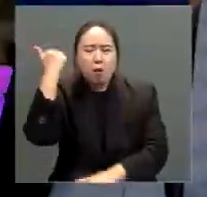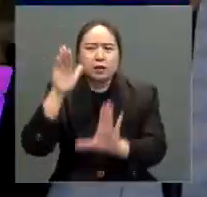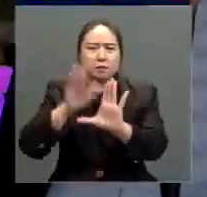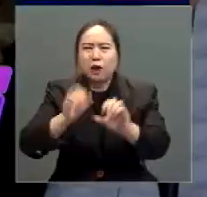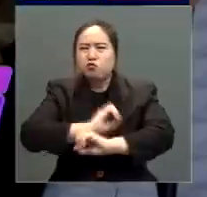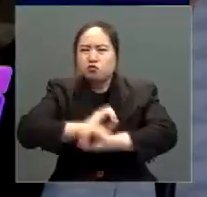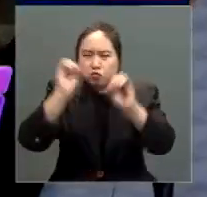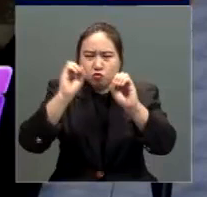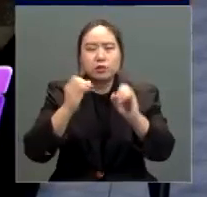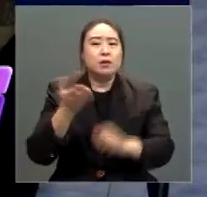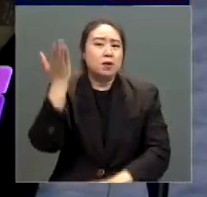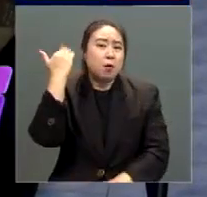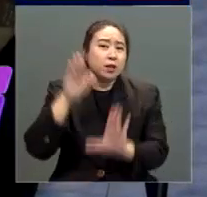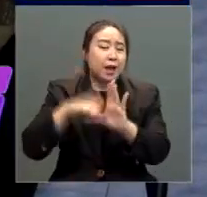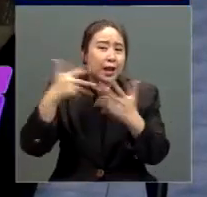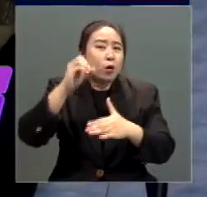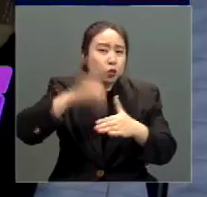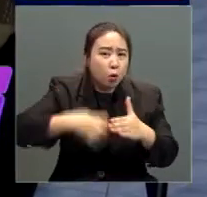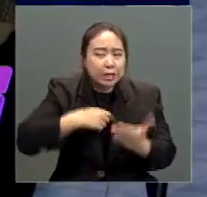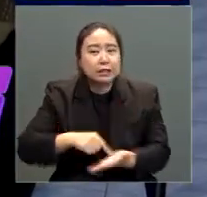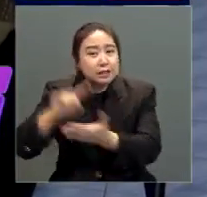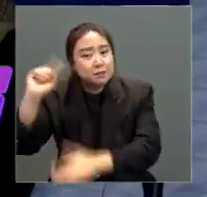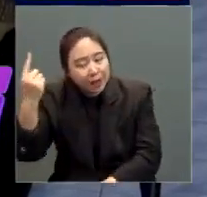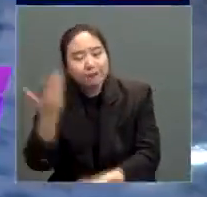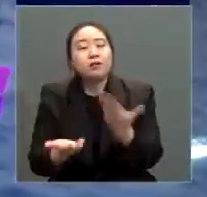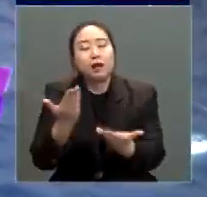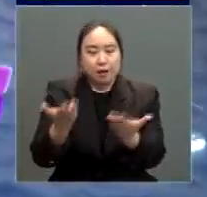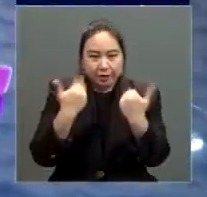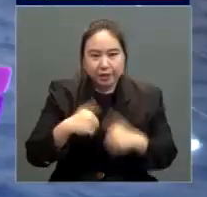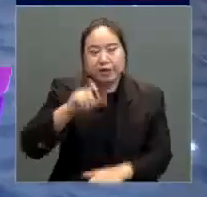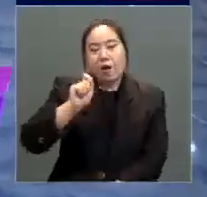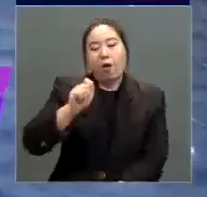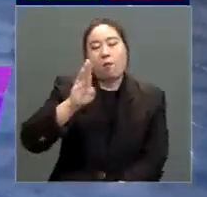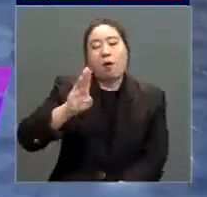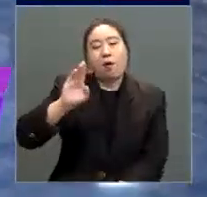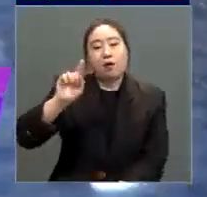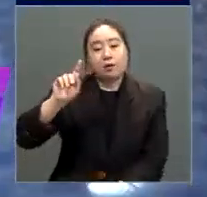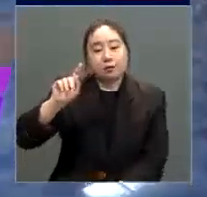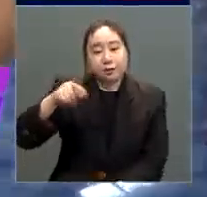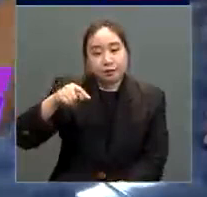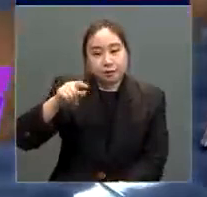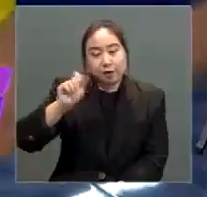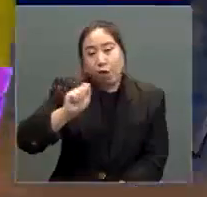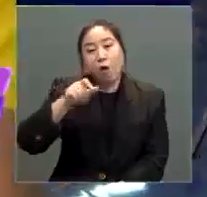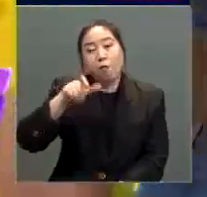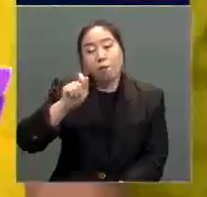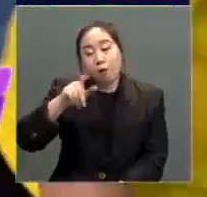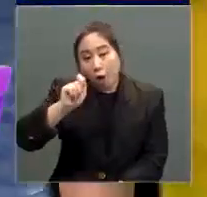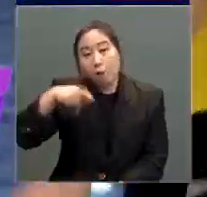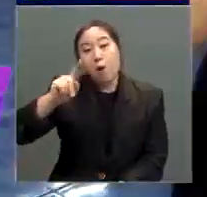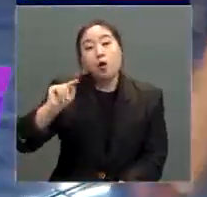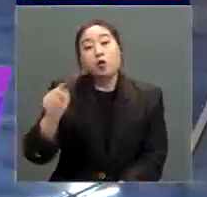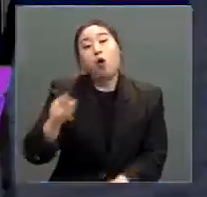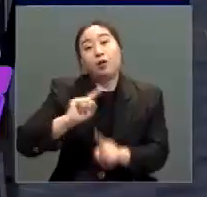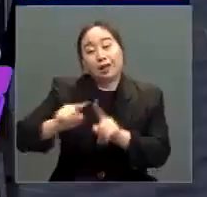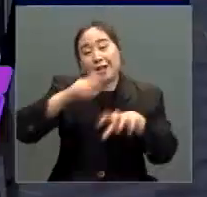าก่อนนะคะที่สารกลางจังหวัดที่ว่าการอำเภอแล้วก็องค์กรปกครองส่วนทุกองค์กรปกครองส่วนท้องถิ่นทุกแห่งในจัง